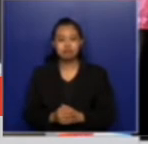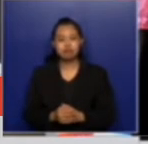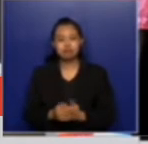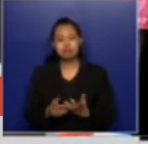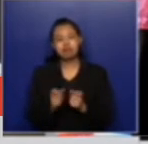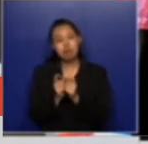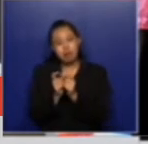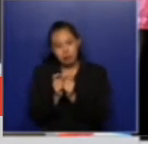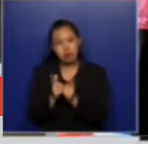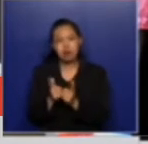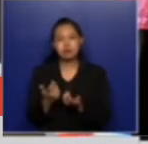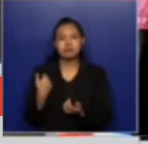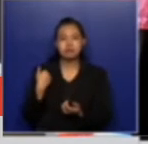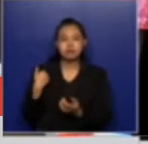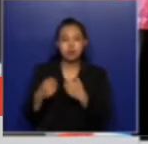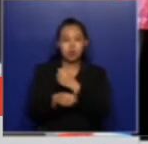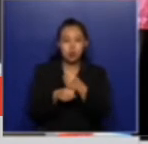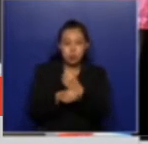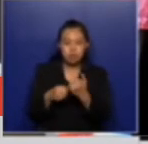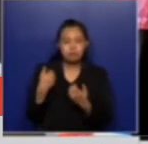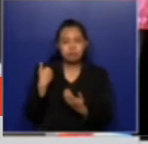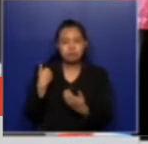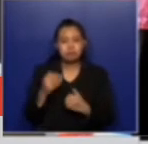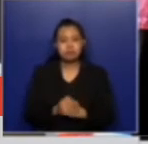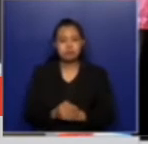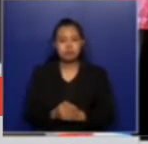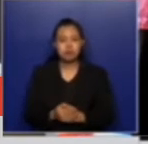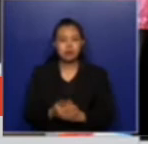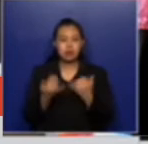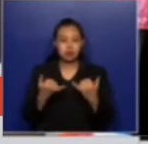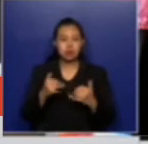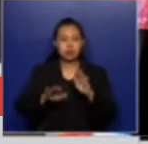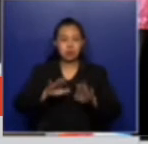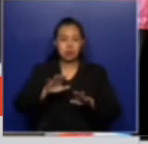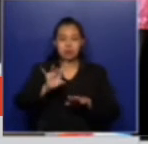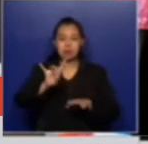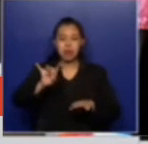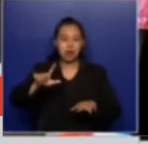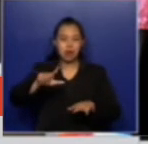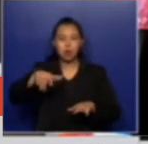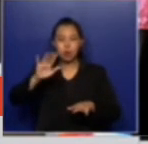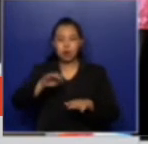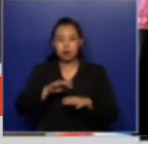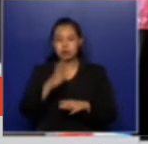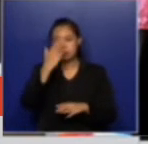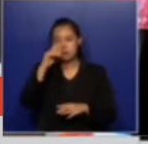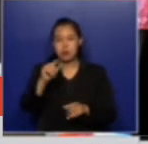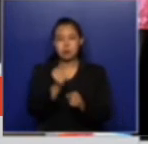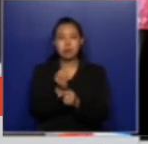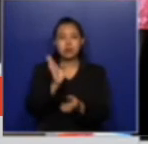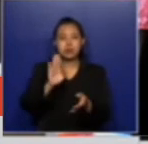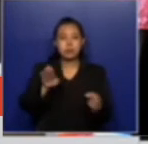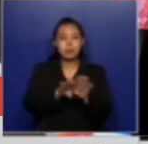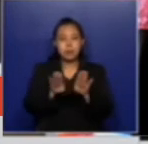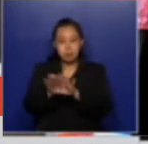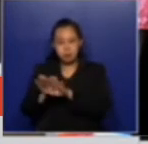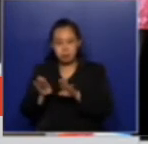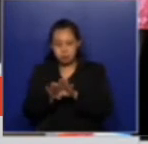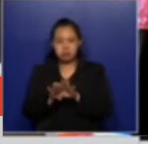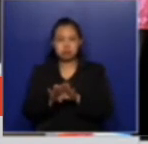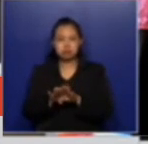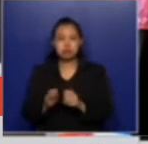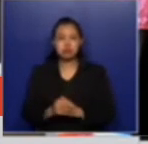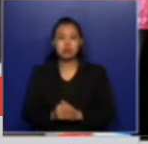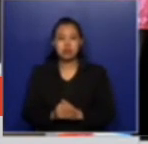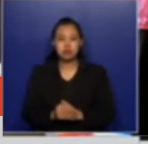ไหลวันนี้มันเกิน8ล้านเพราะจากการตกงานที่เกิดขึ้นมาก่อนที่โ